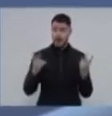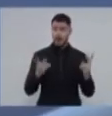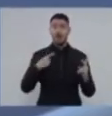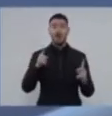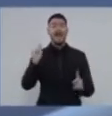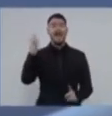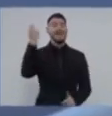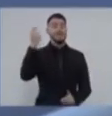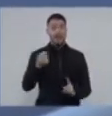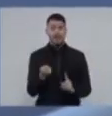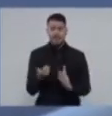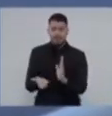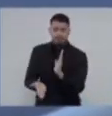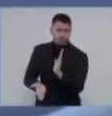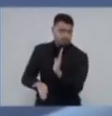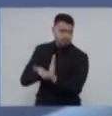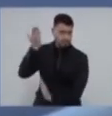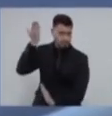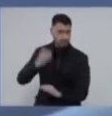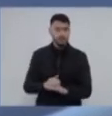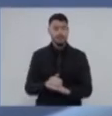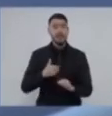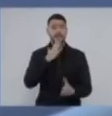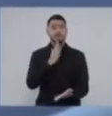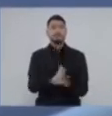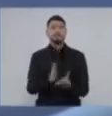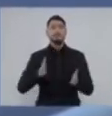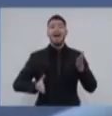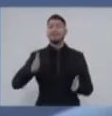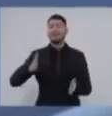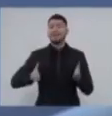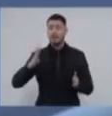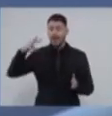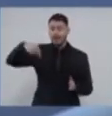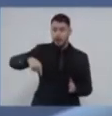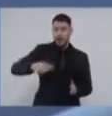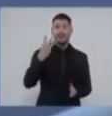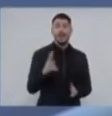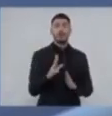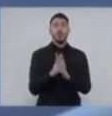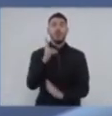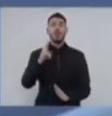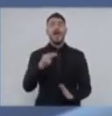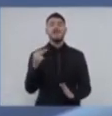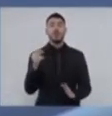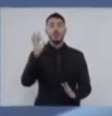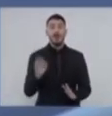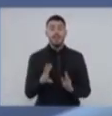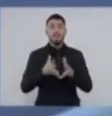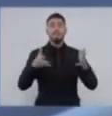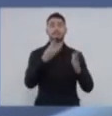ηλεκτρικής ενέργειας από τις αρχές μαρτίου μέχρι σήμερα διαμορφώνεται στα 312 ανά βρα όταν τον ιανουάριο